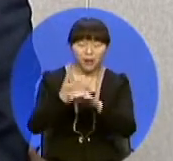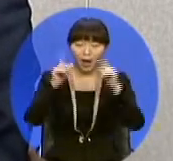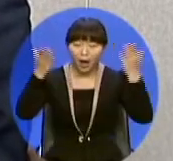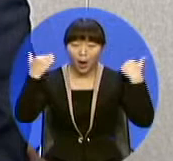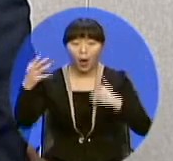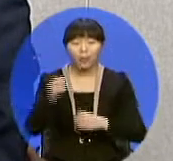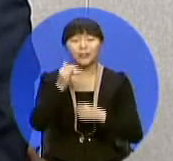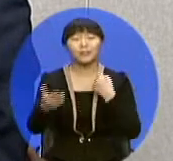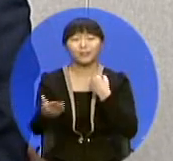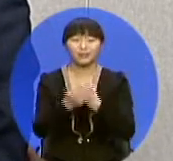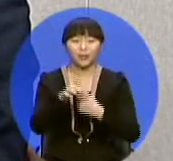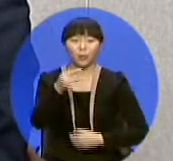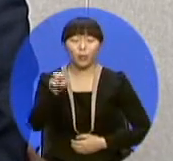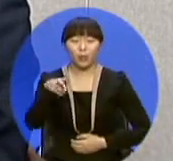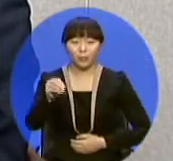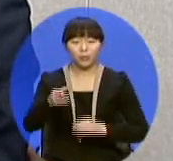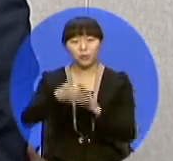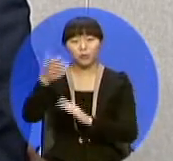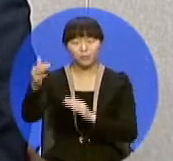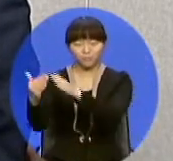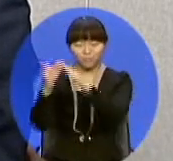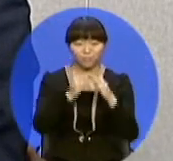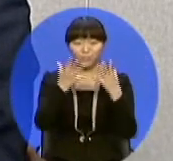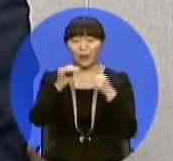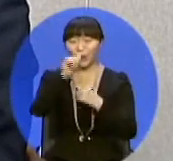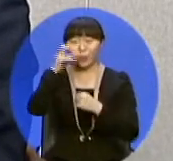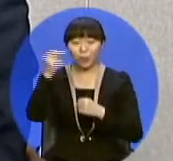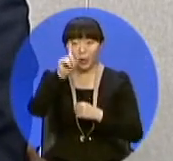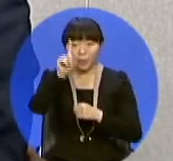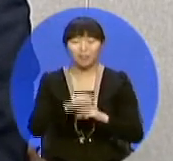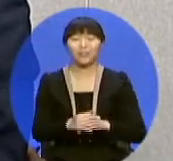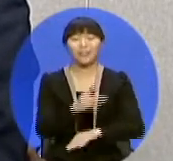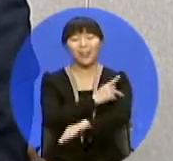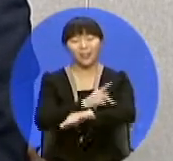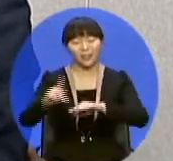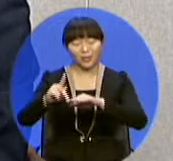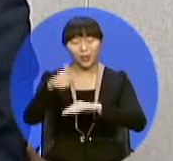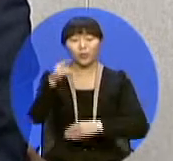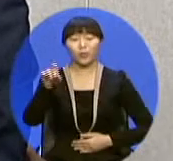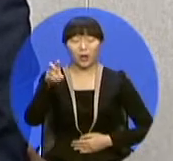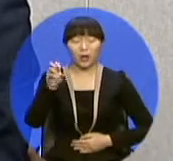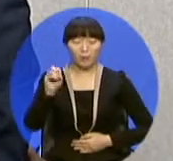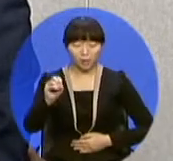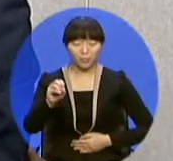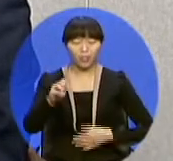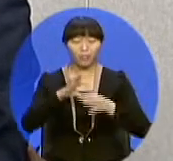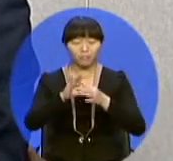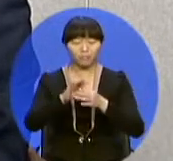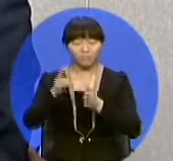있어서 광명시로 이사를 많이 오고 있습니다. 네. 또 한 가지는 KTX 광명 역세권에 세계적인